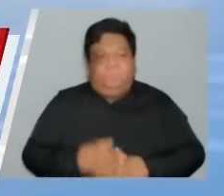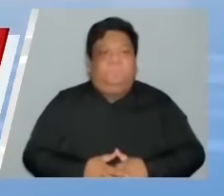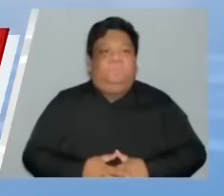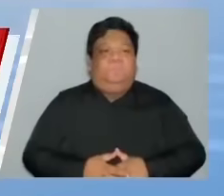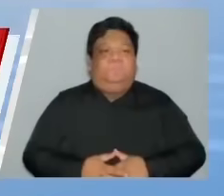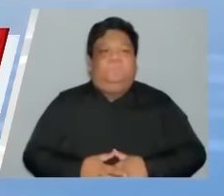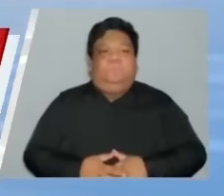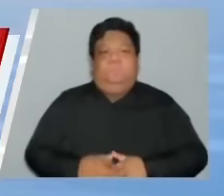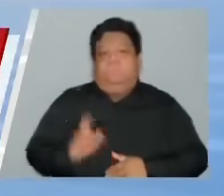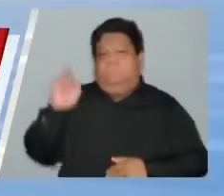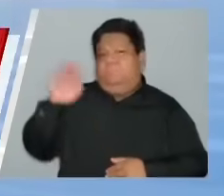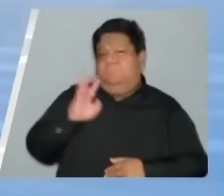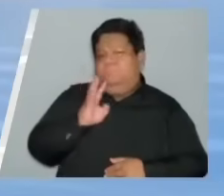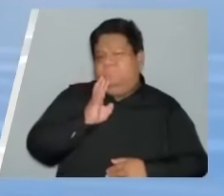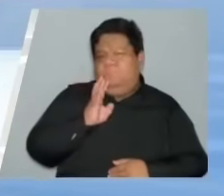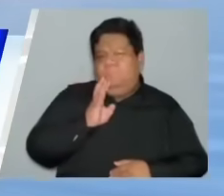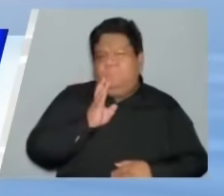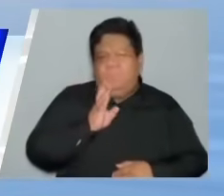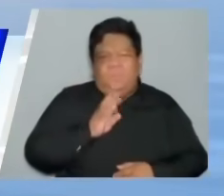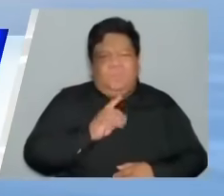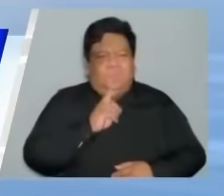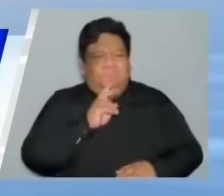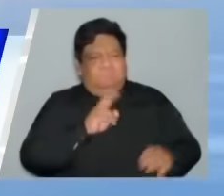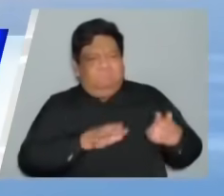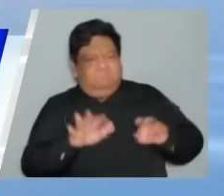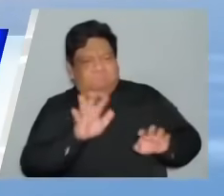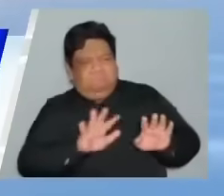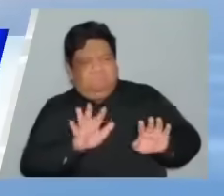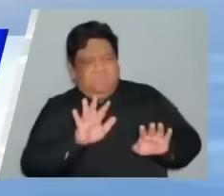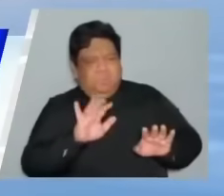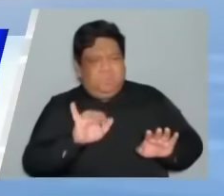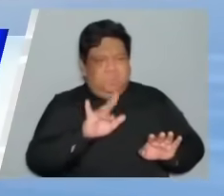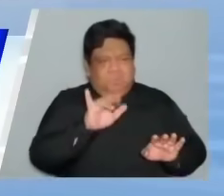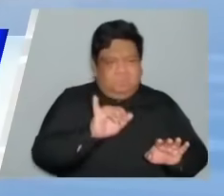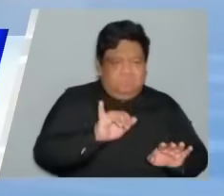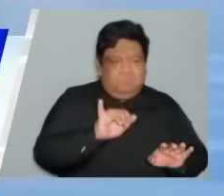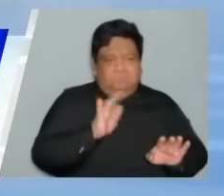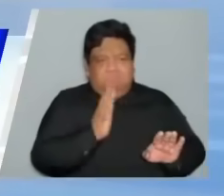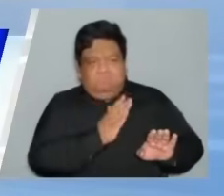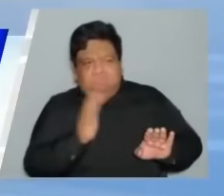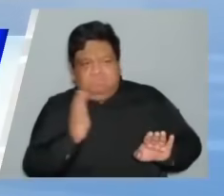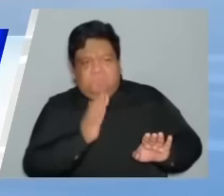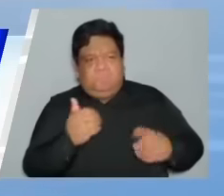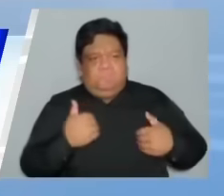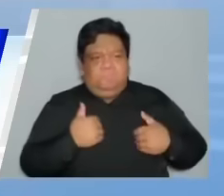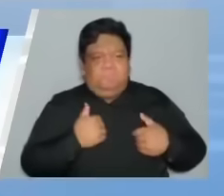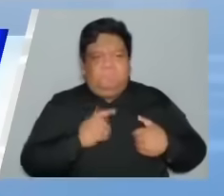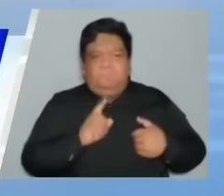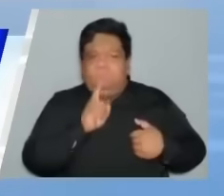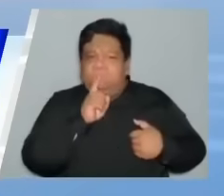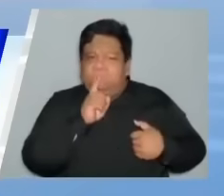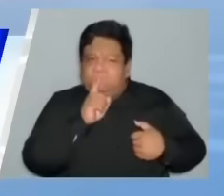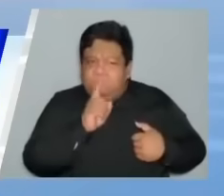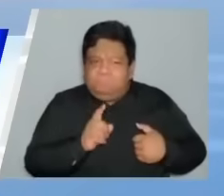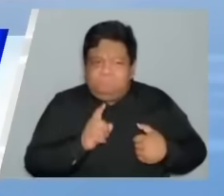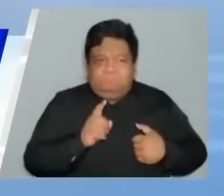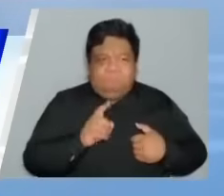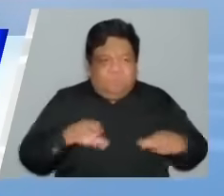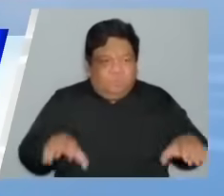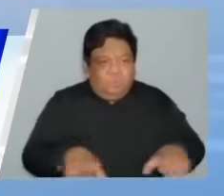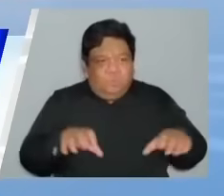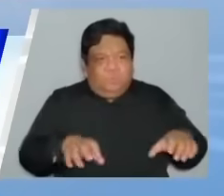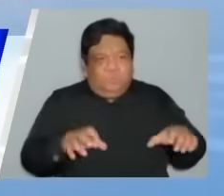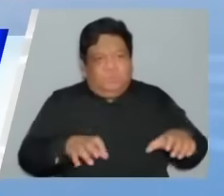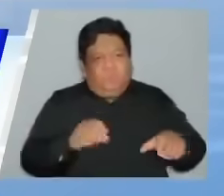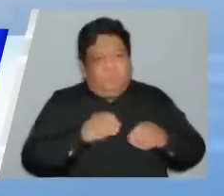strongly hanggang mga July because of base effect. Unless there is really some intervention, no, na mangyayari sa market. Base sa